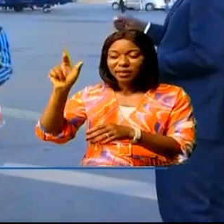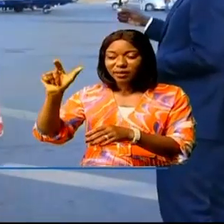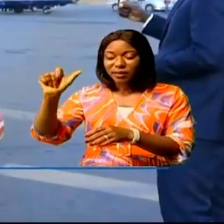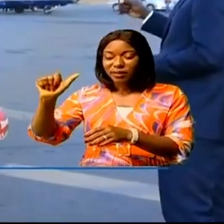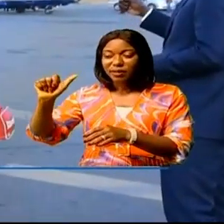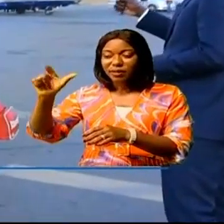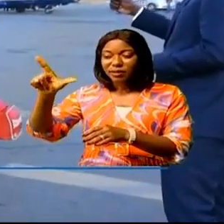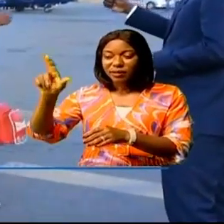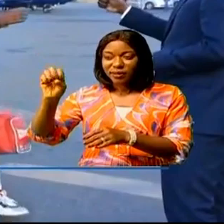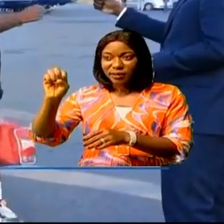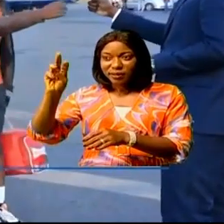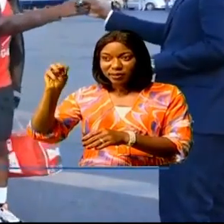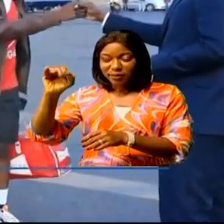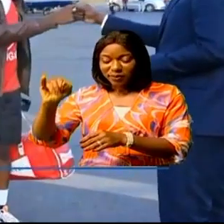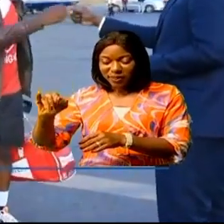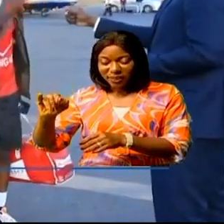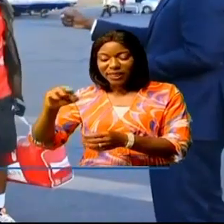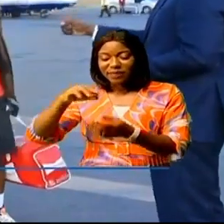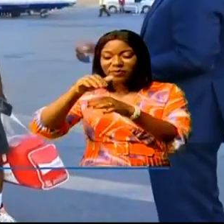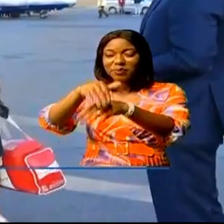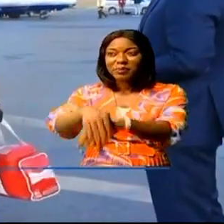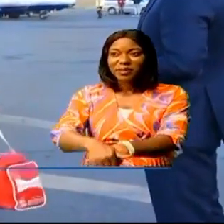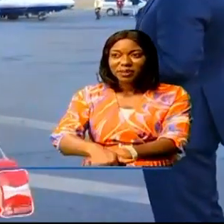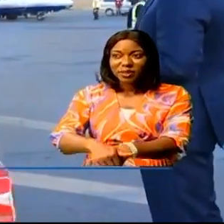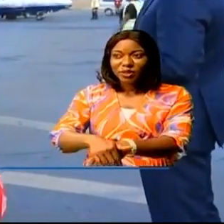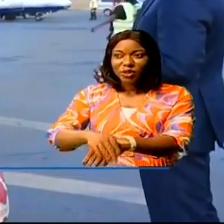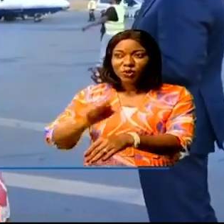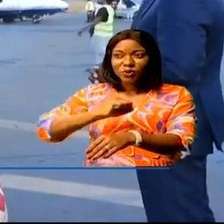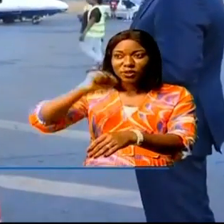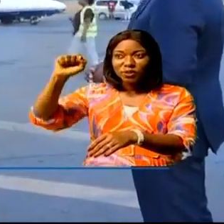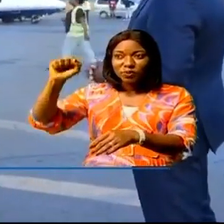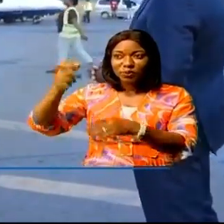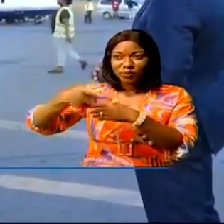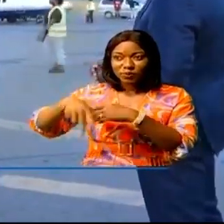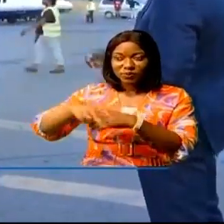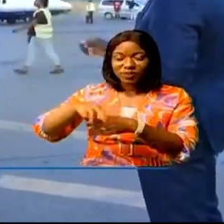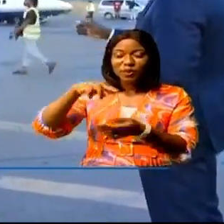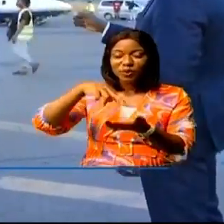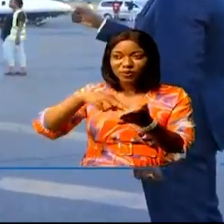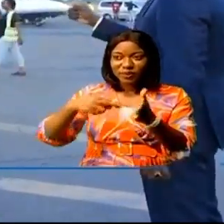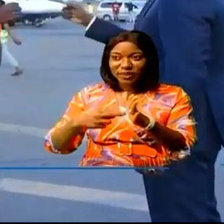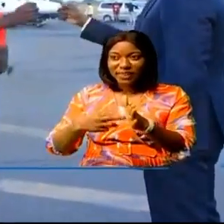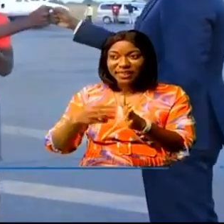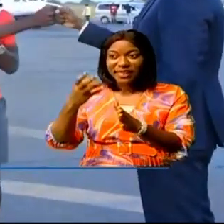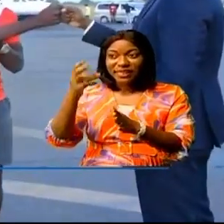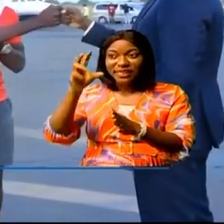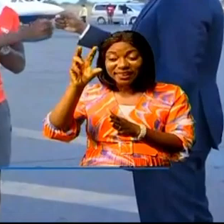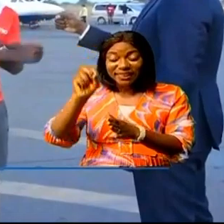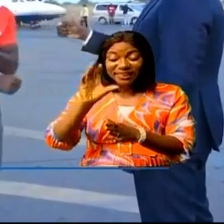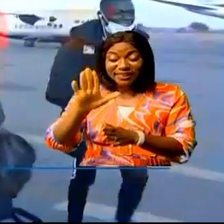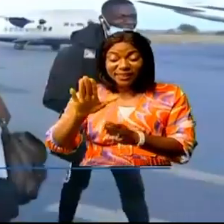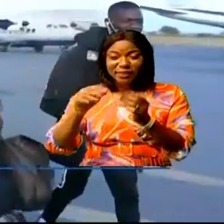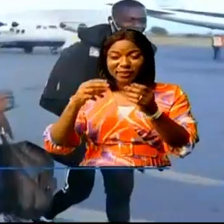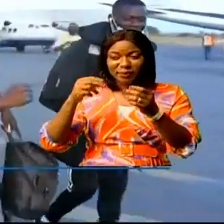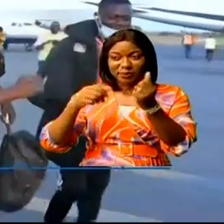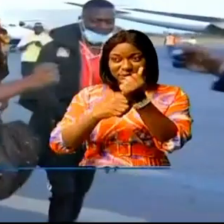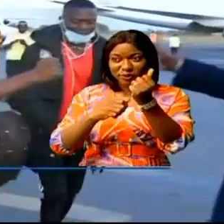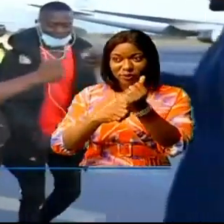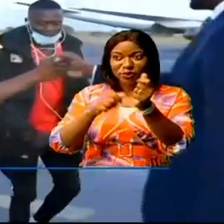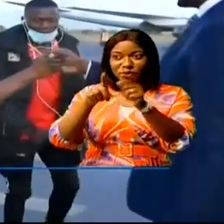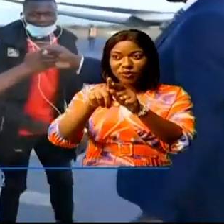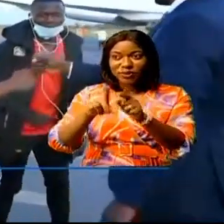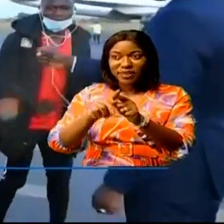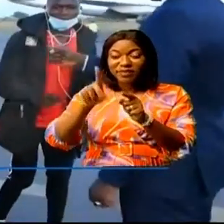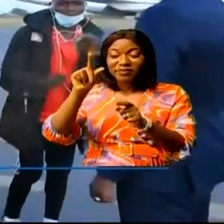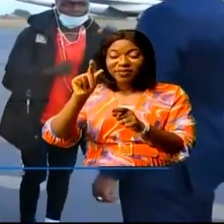Kamina, où il va participer au championnat provincial du Katanga, forte d'une délégation de 35 personnes, dont une vingtaine de joueurs,